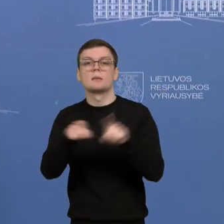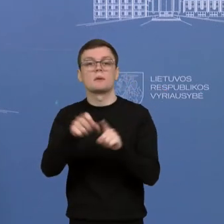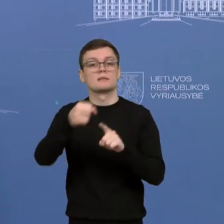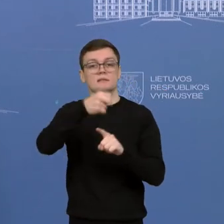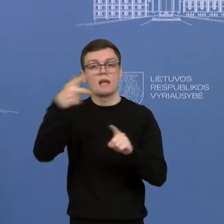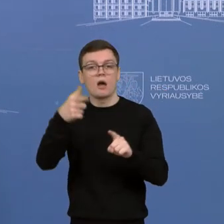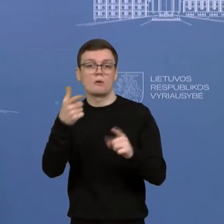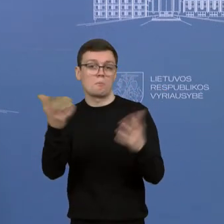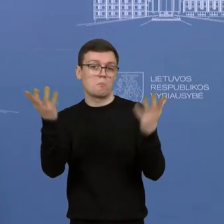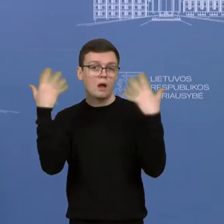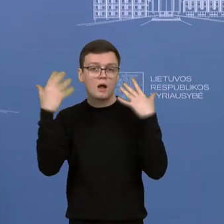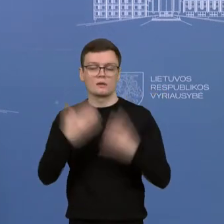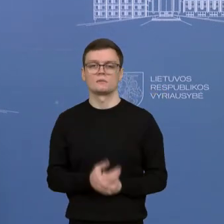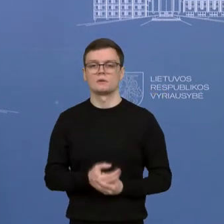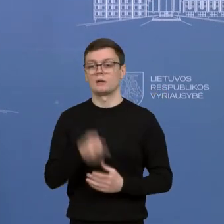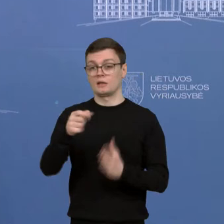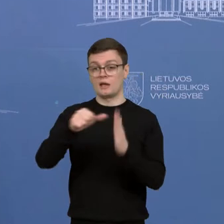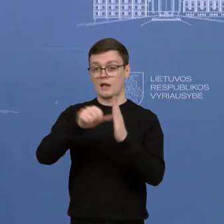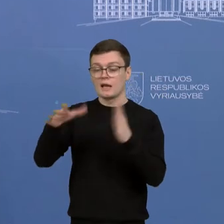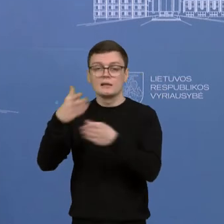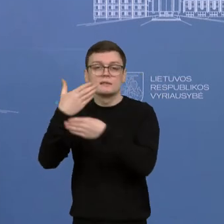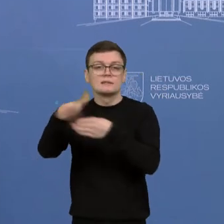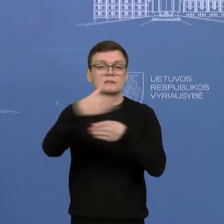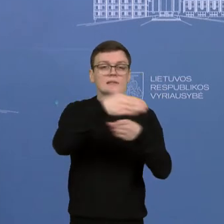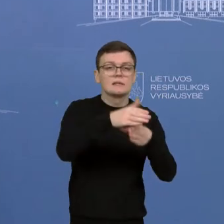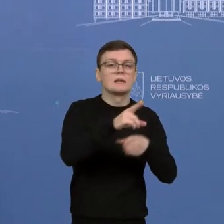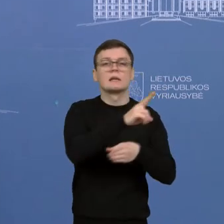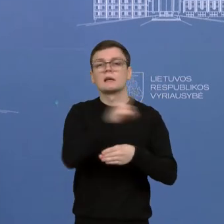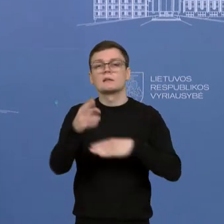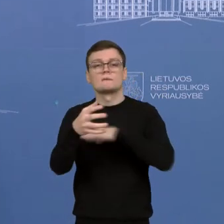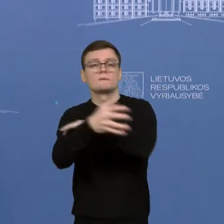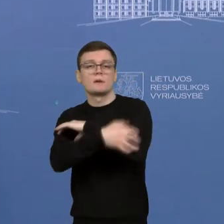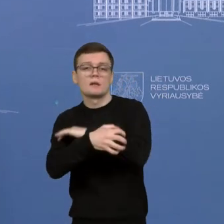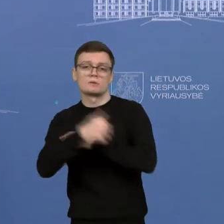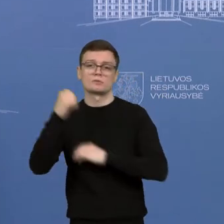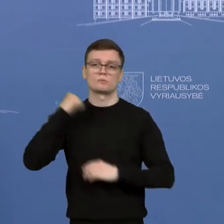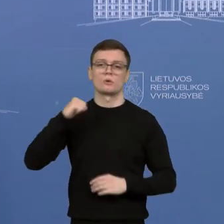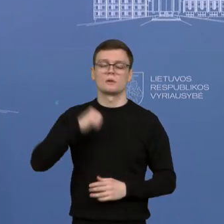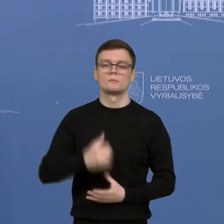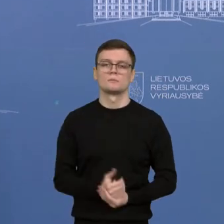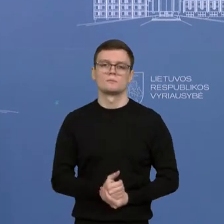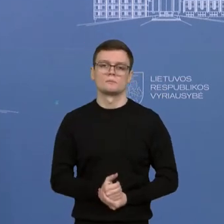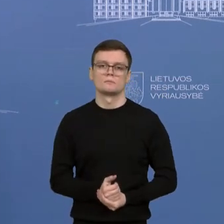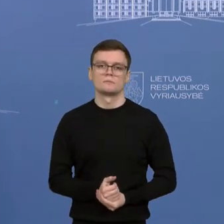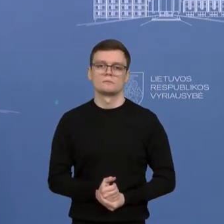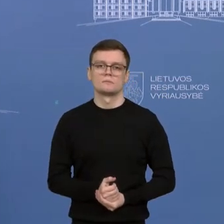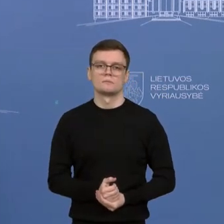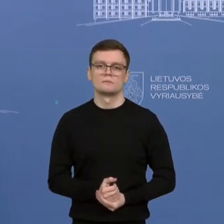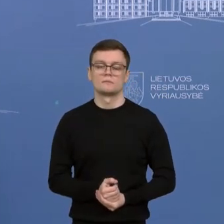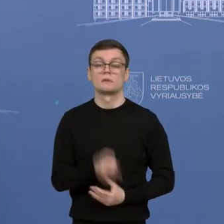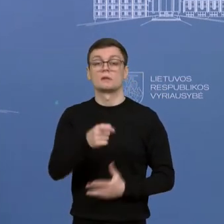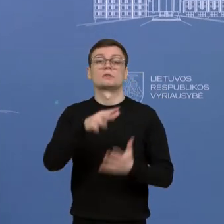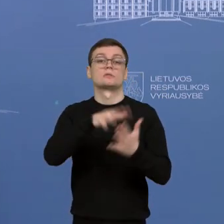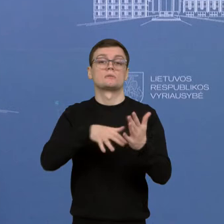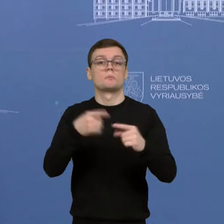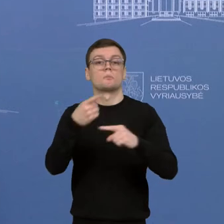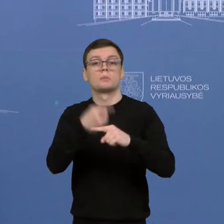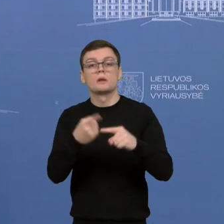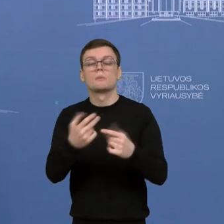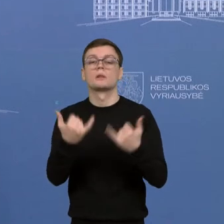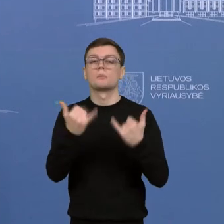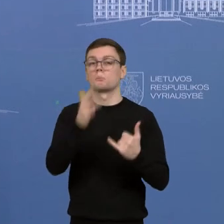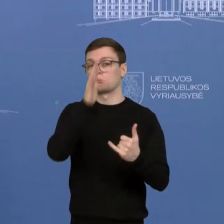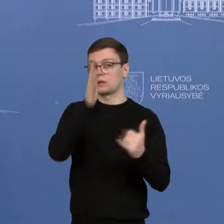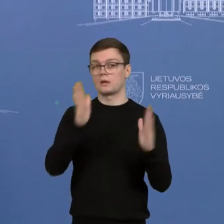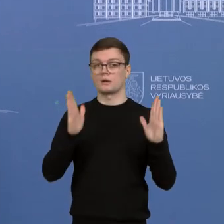kurių elektra būtų paskirstoma nepasiturintiems gyventojams. Ir tai bus testinės priemonės ateinančiam